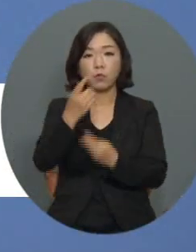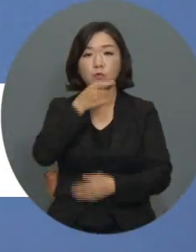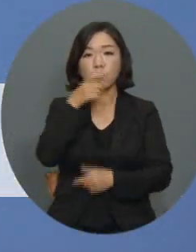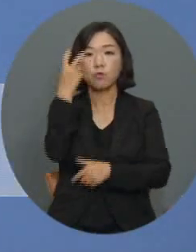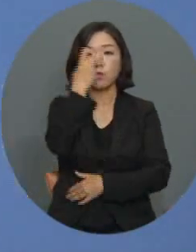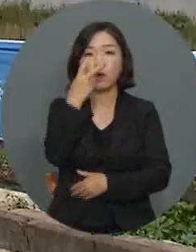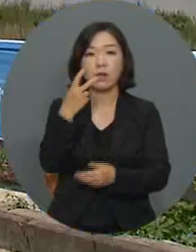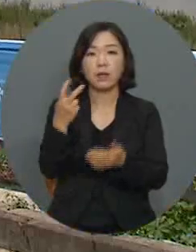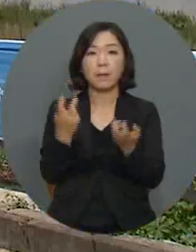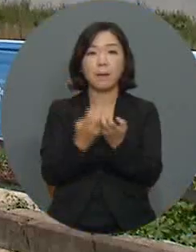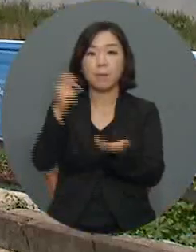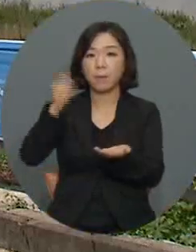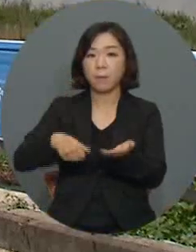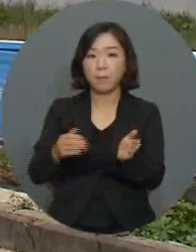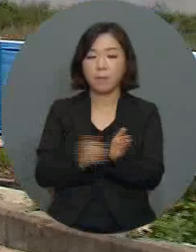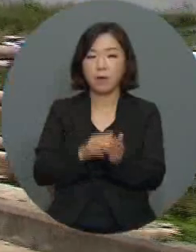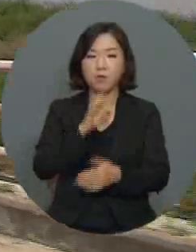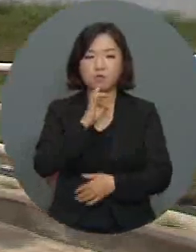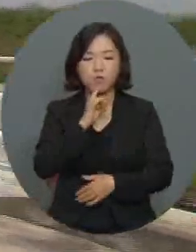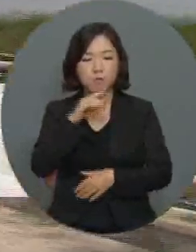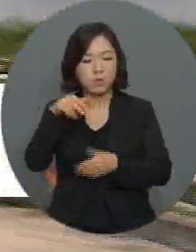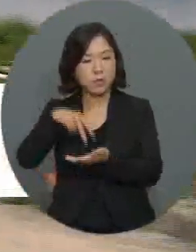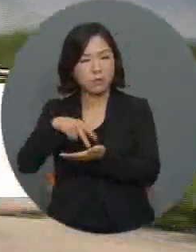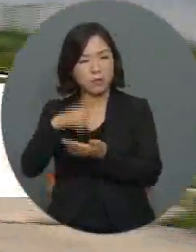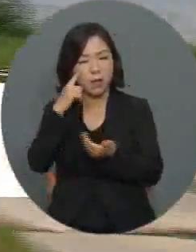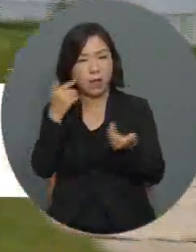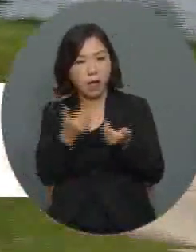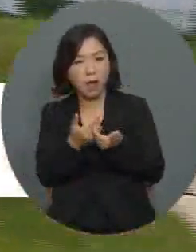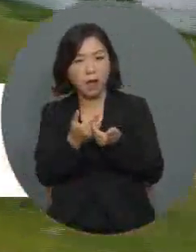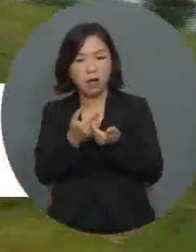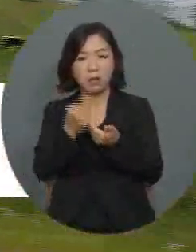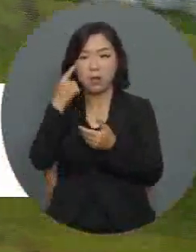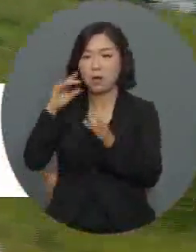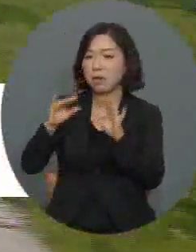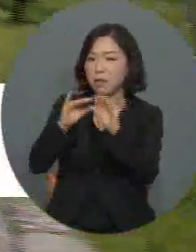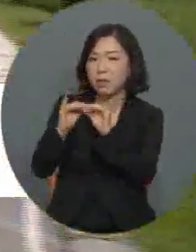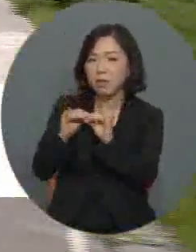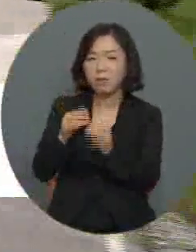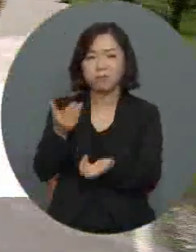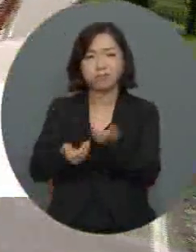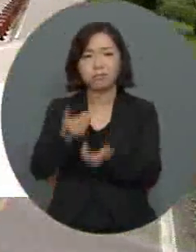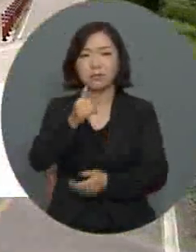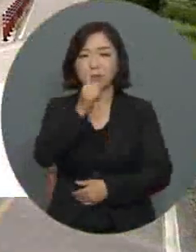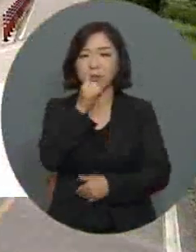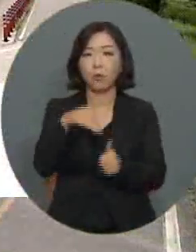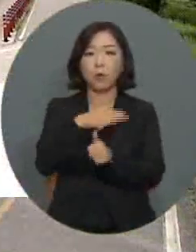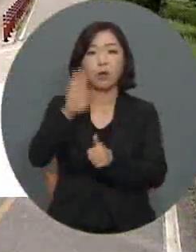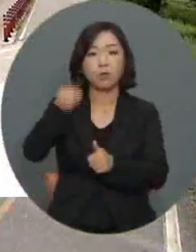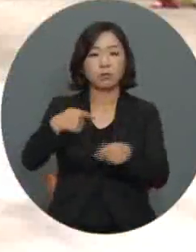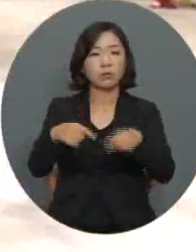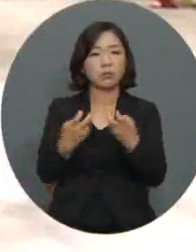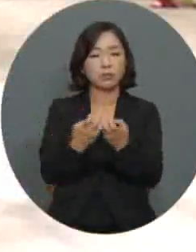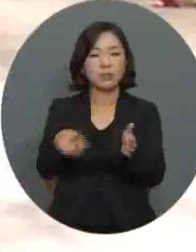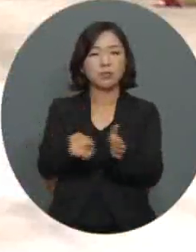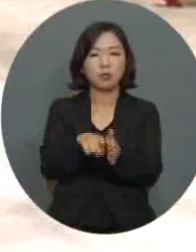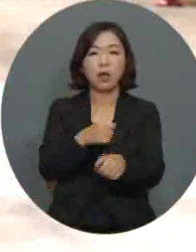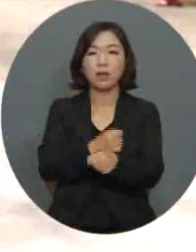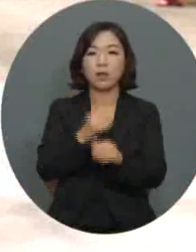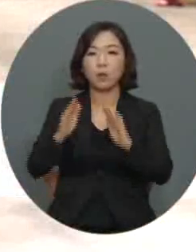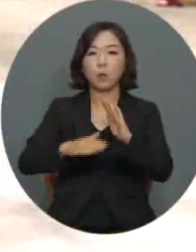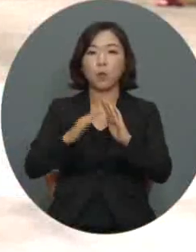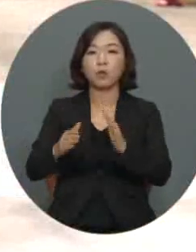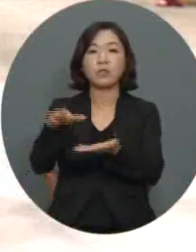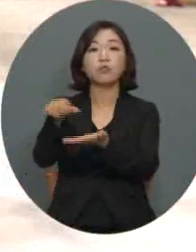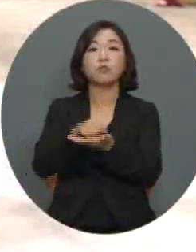의결했습니다 구미에서는 찬반 이어 걸렸습니다 구미시는 환경부 정책을 순례 한다 며 공식 수용 방침을